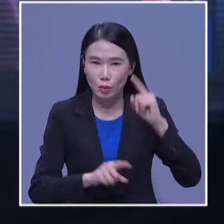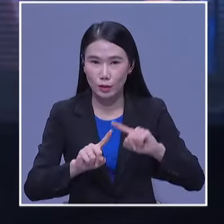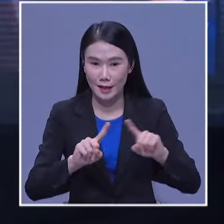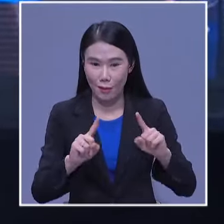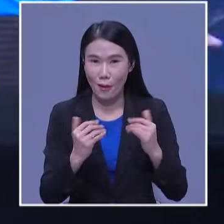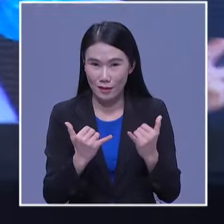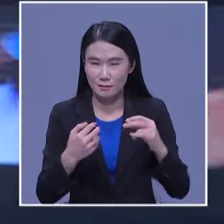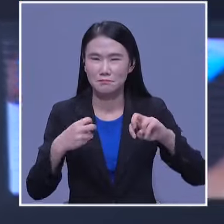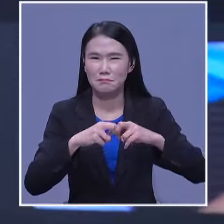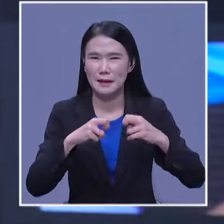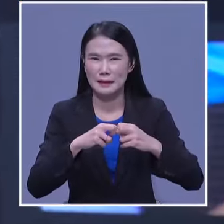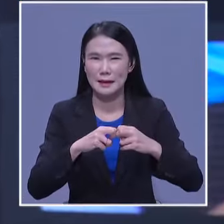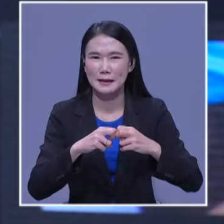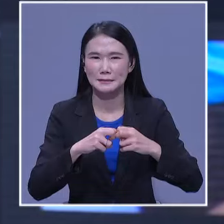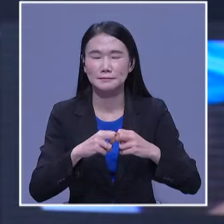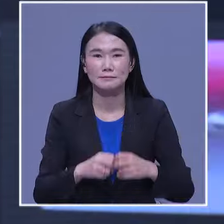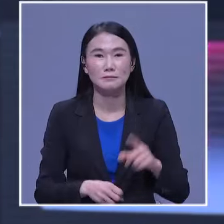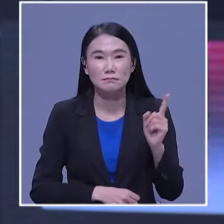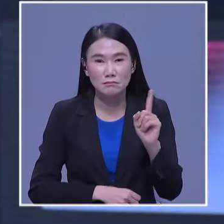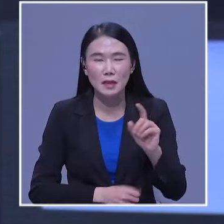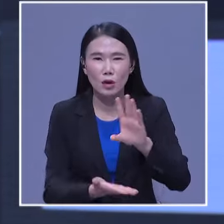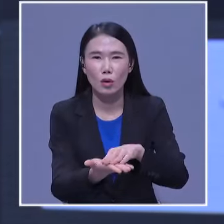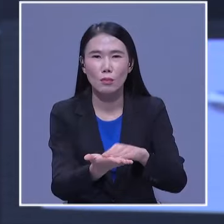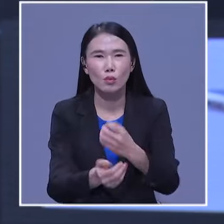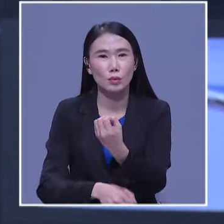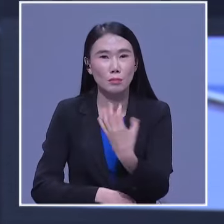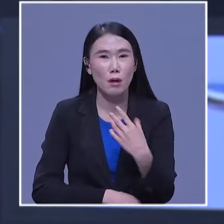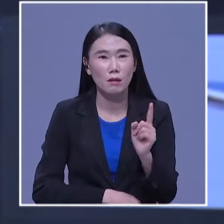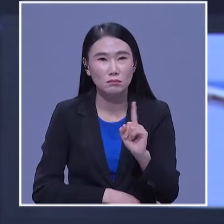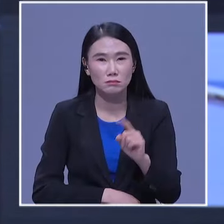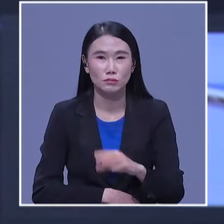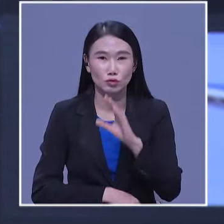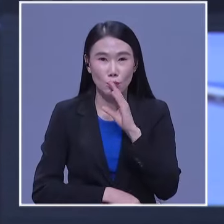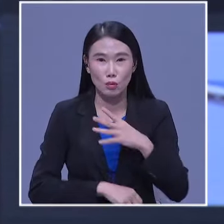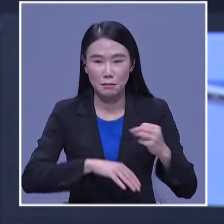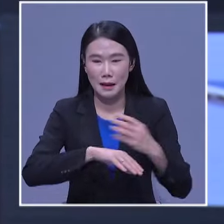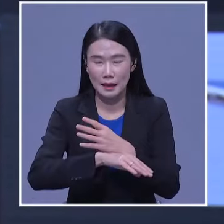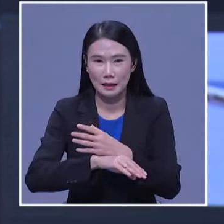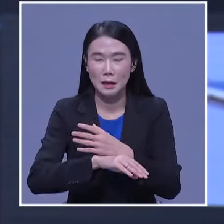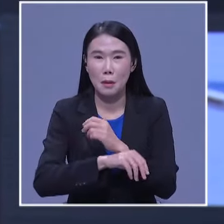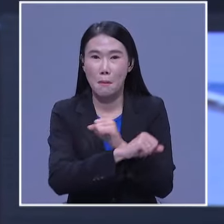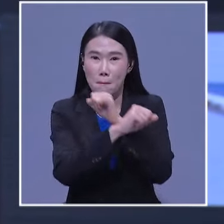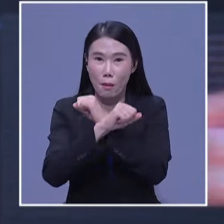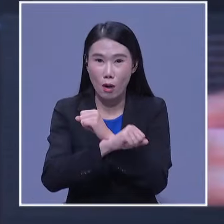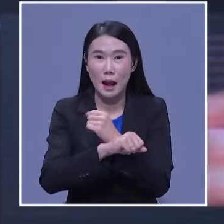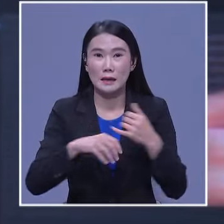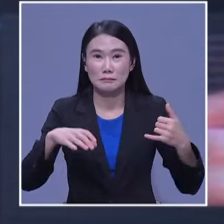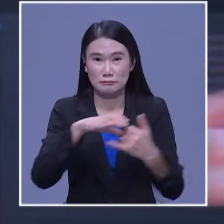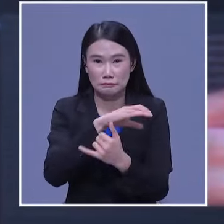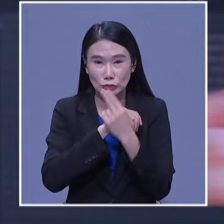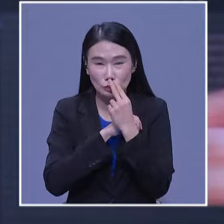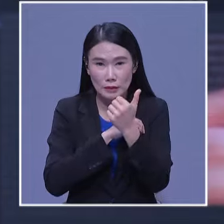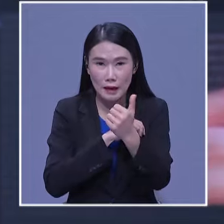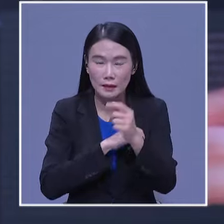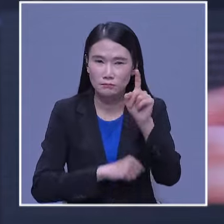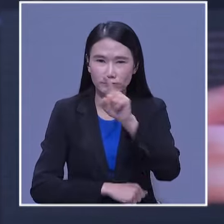ต่เรื่องมันอยู่ตรงนี้ตรงที่มีข้อมูลบอกต่อกันว่าการตรวจเมโมแกรมป้องกันมะเร็งเต้านมได้เรื่อง